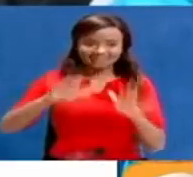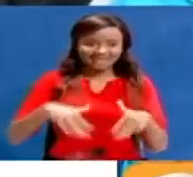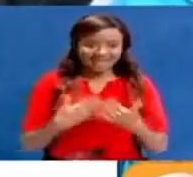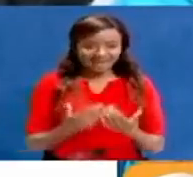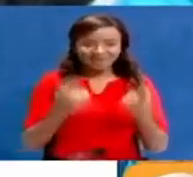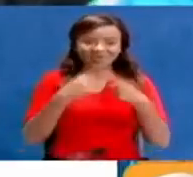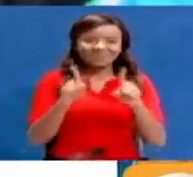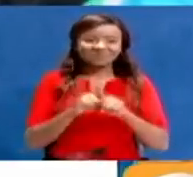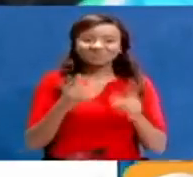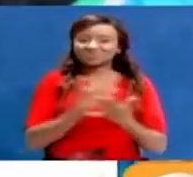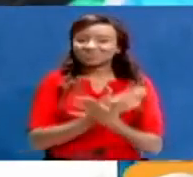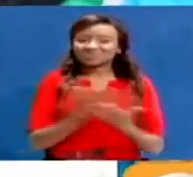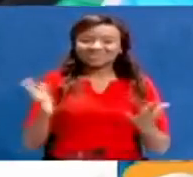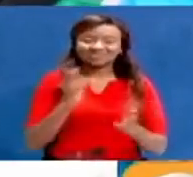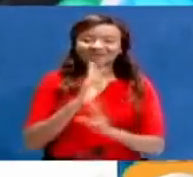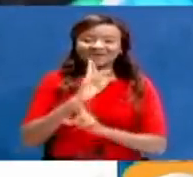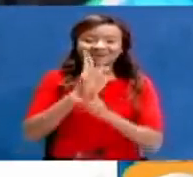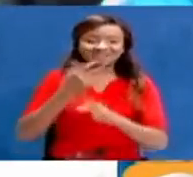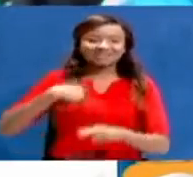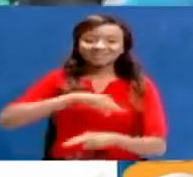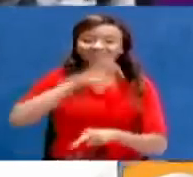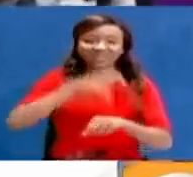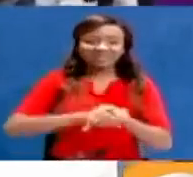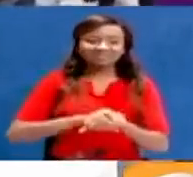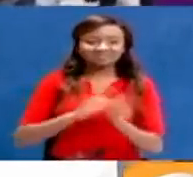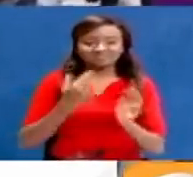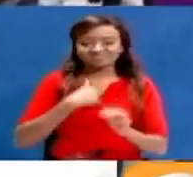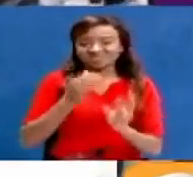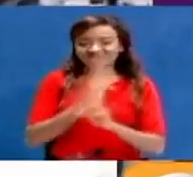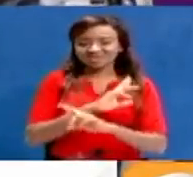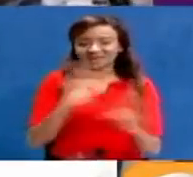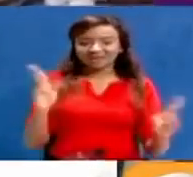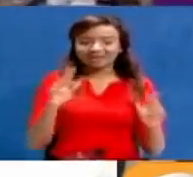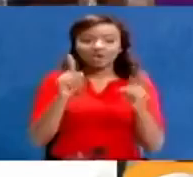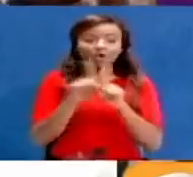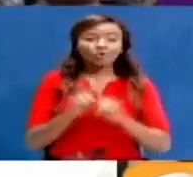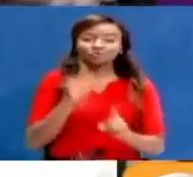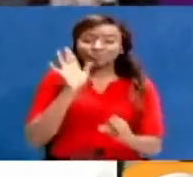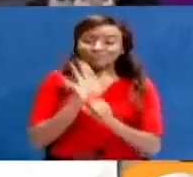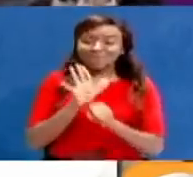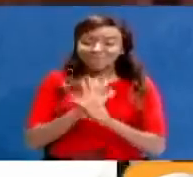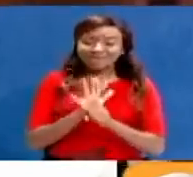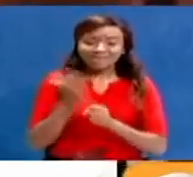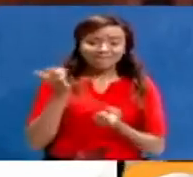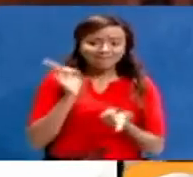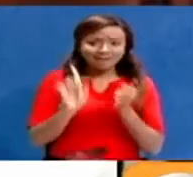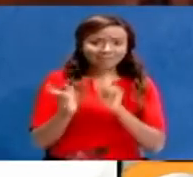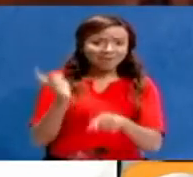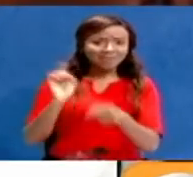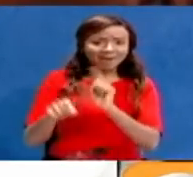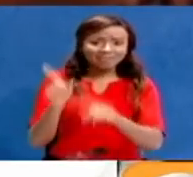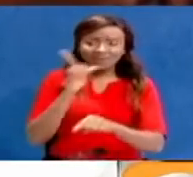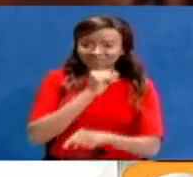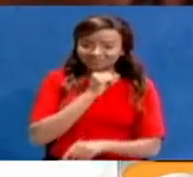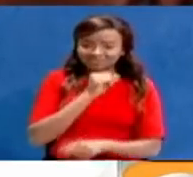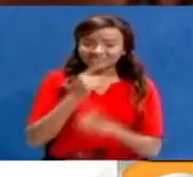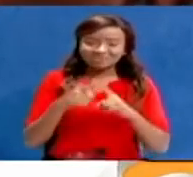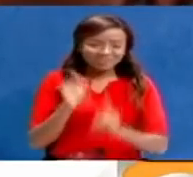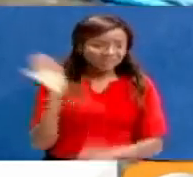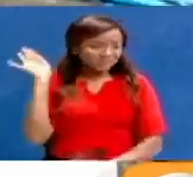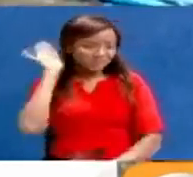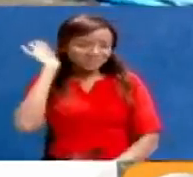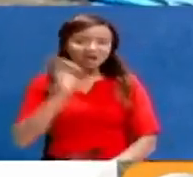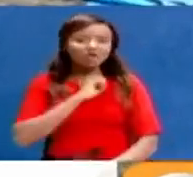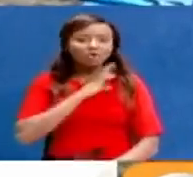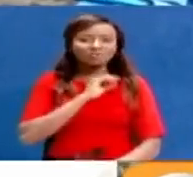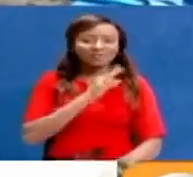whichever results come out, I'll be ready for anything. Lakini licha ya wengi kujitokeza, kulikuwa na lalama za ukosefu wa vifaa